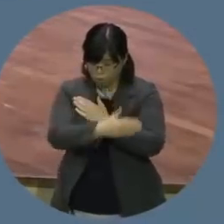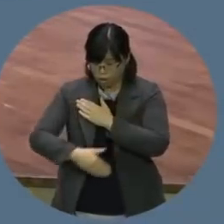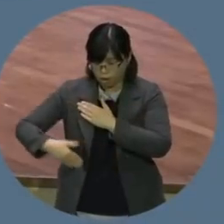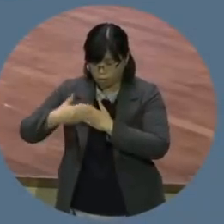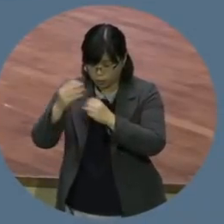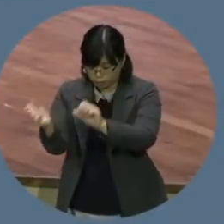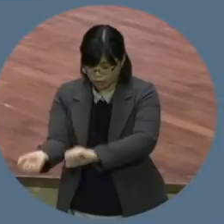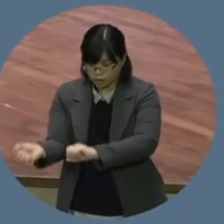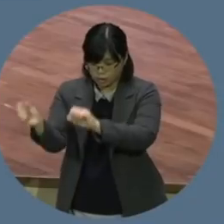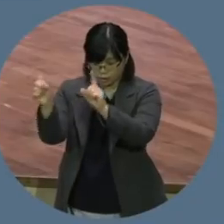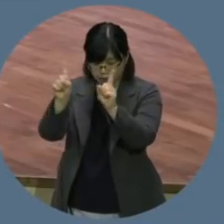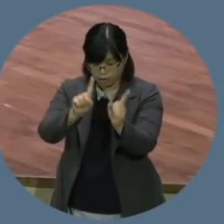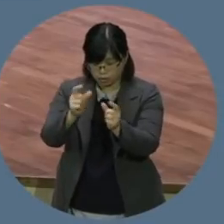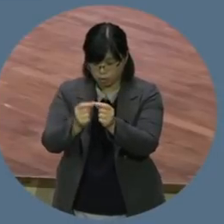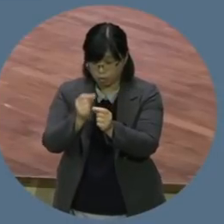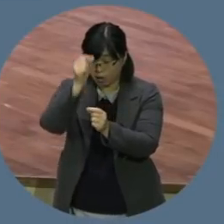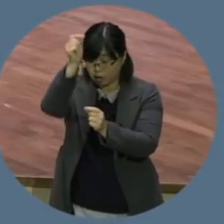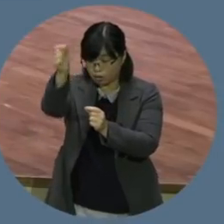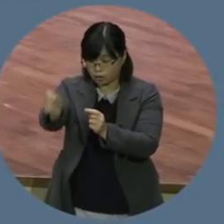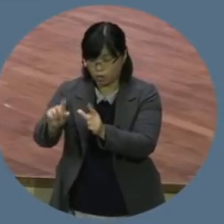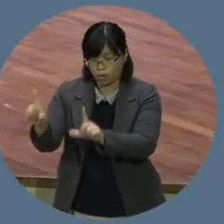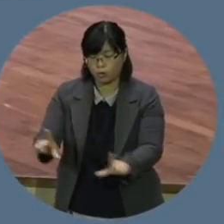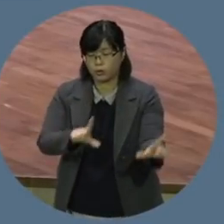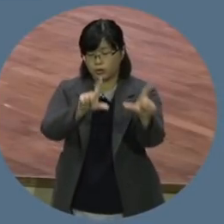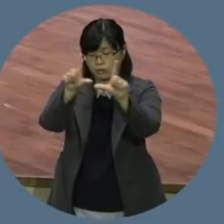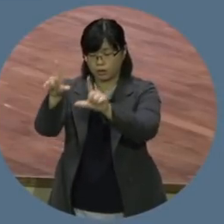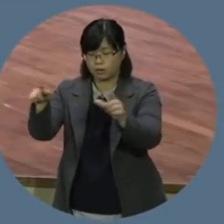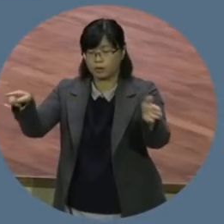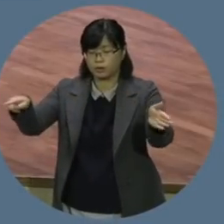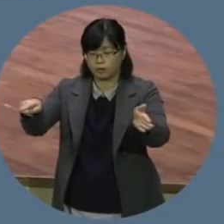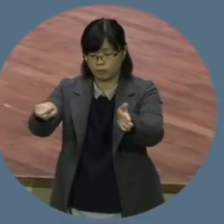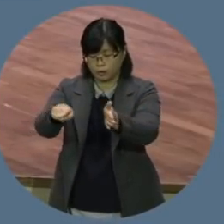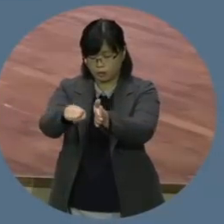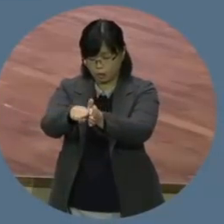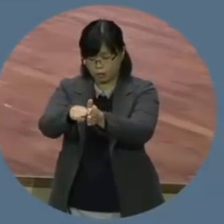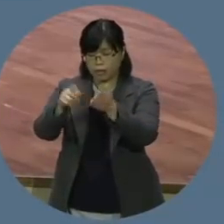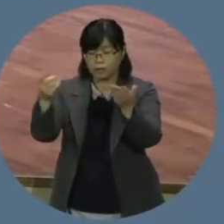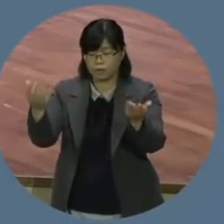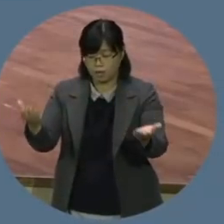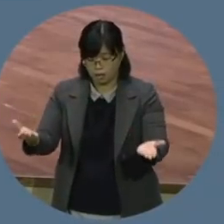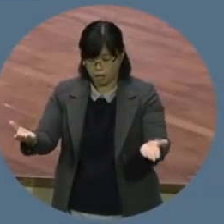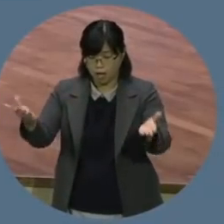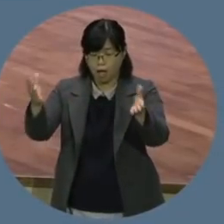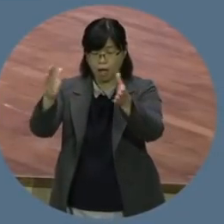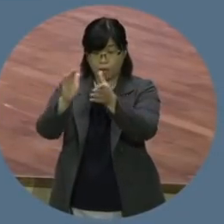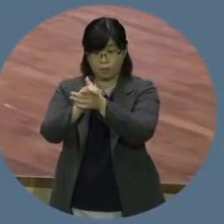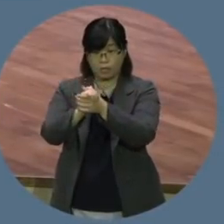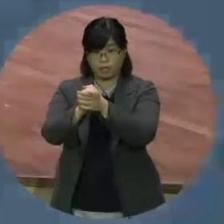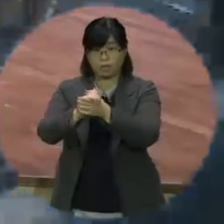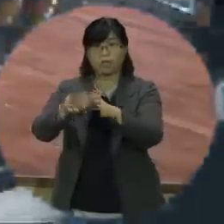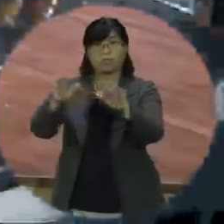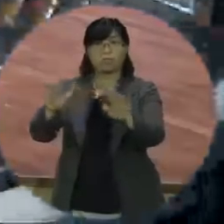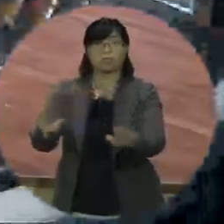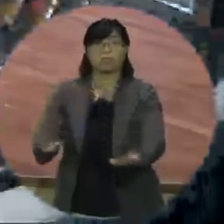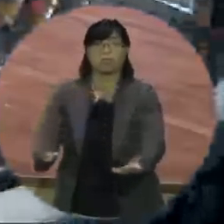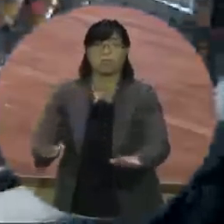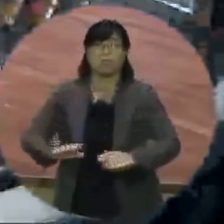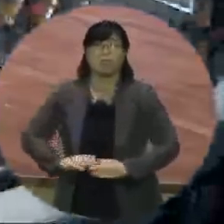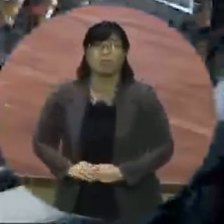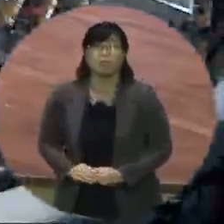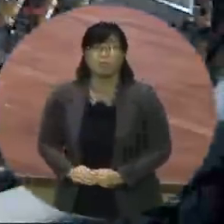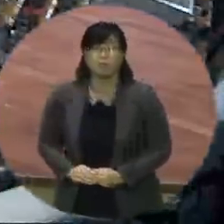주시는 것과 몸이 다시 사는 것과 영원히 사는 것을 믿사옵나이다. 아멘.